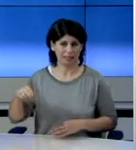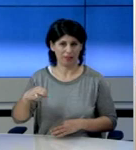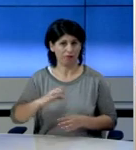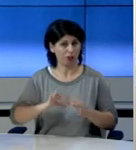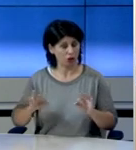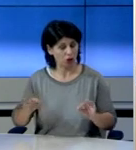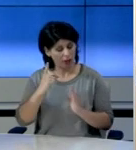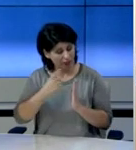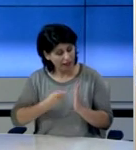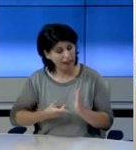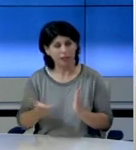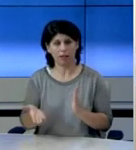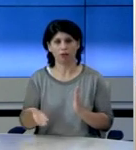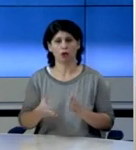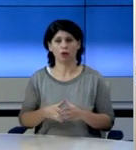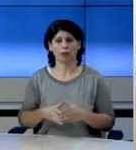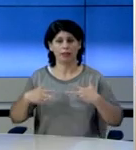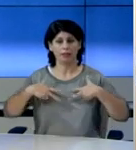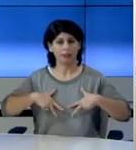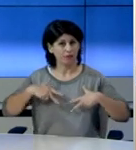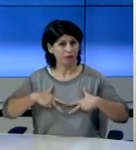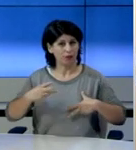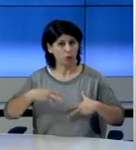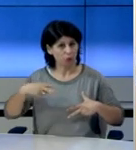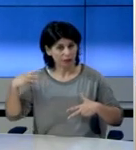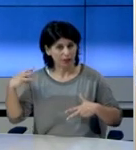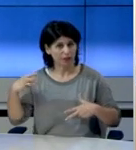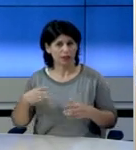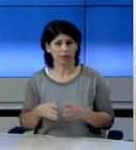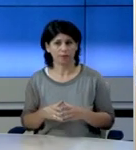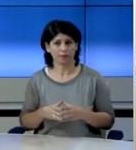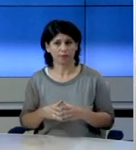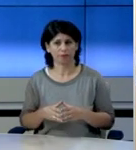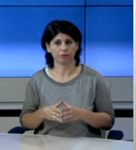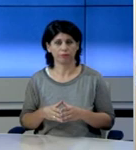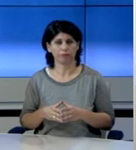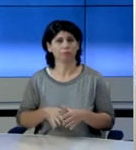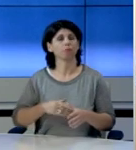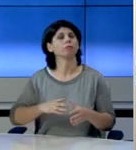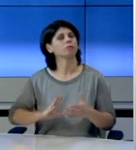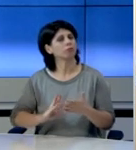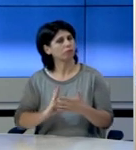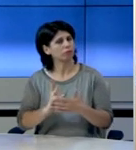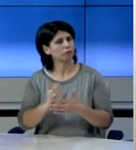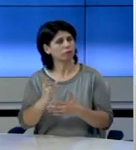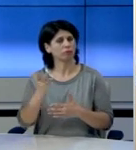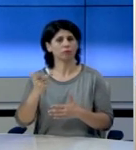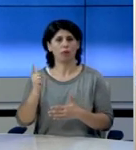αυτό, η κυβέρνηση του ΣΥΡΙΖΑ ήταν αυτή που ανέπτυξε πολιτικές